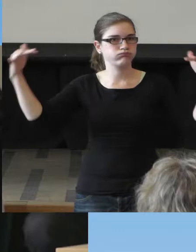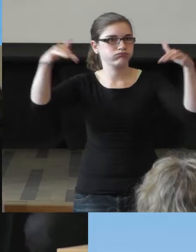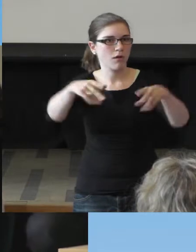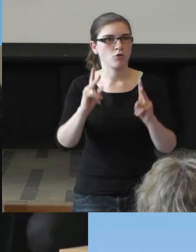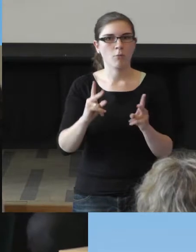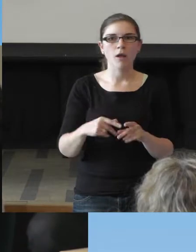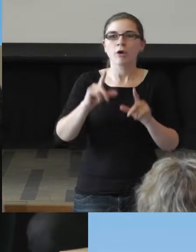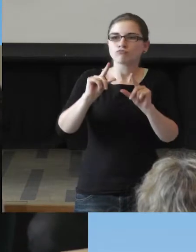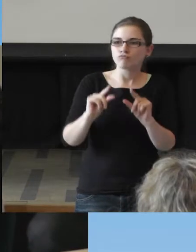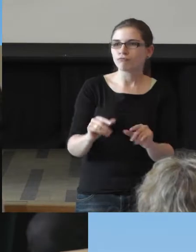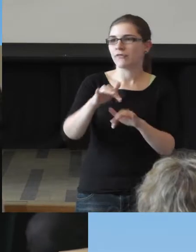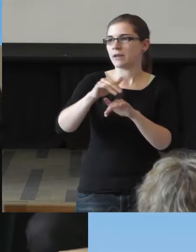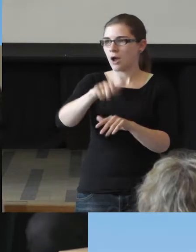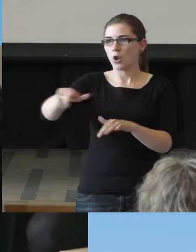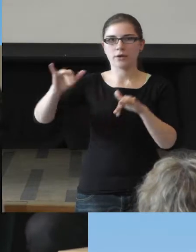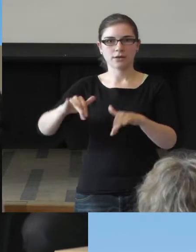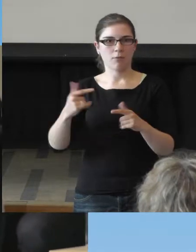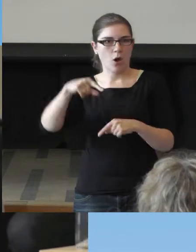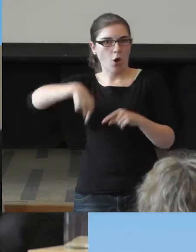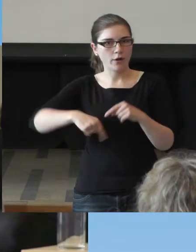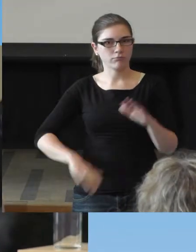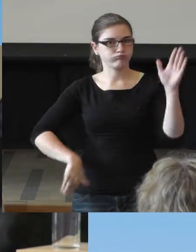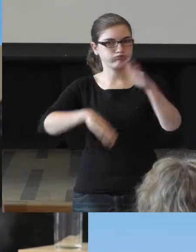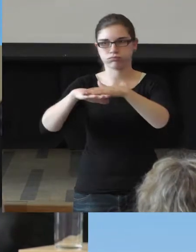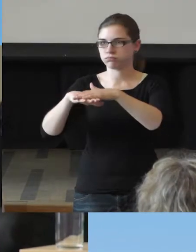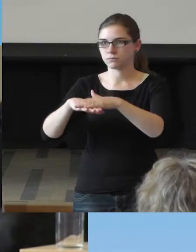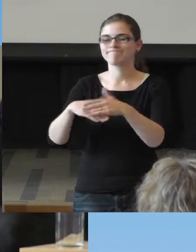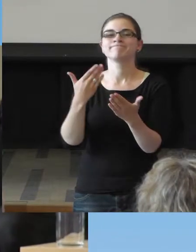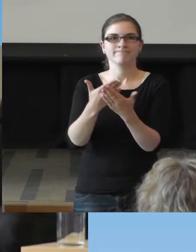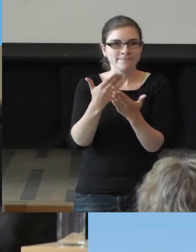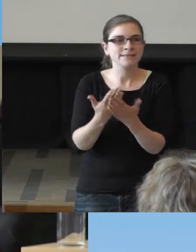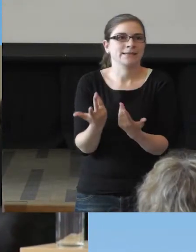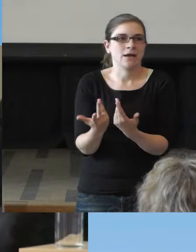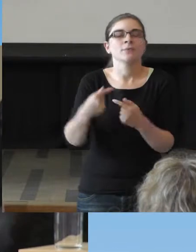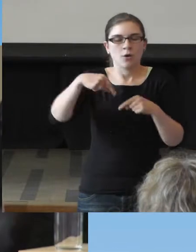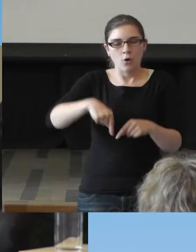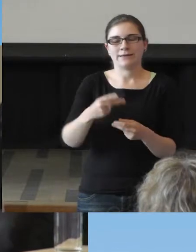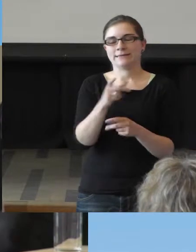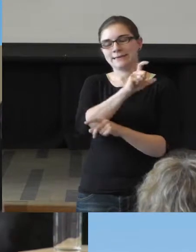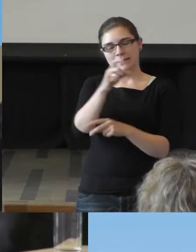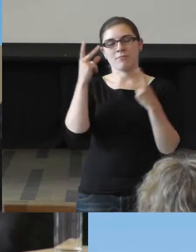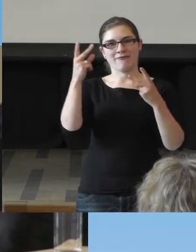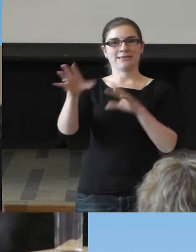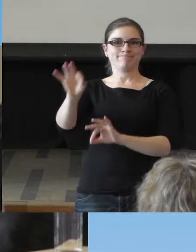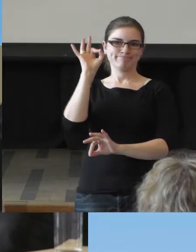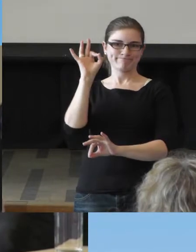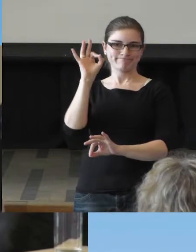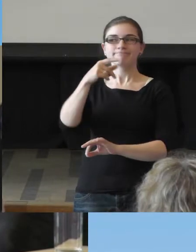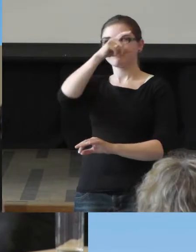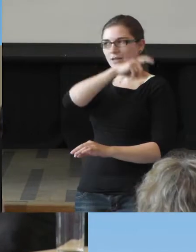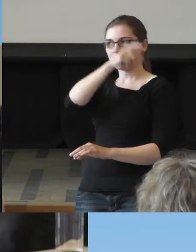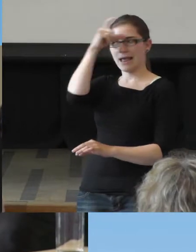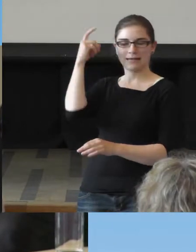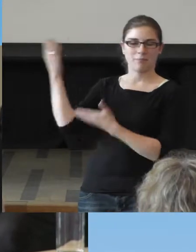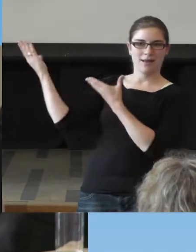sonst nie und deshalb haben wir dieses Thema uns auch heute für die Veranstaltung gewählt und Experten